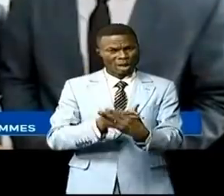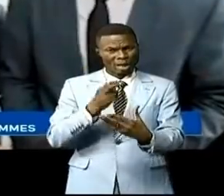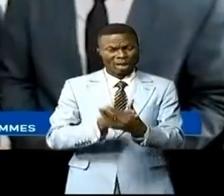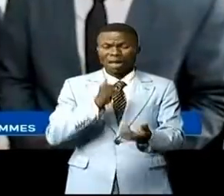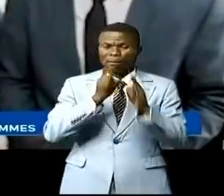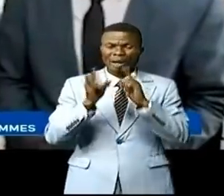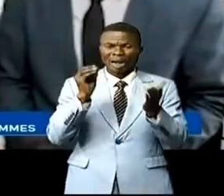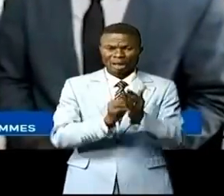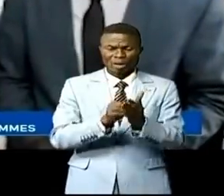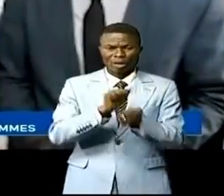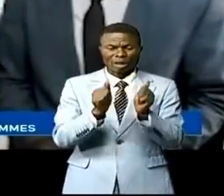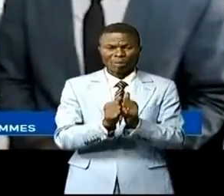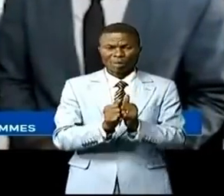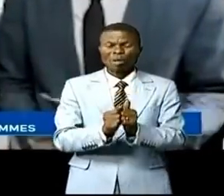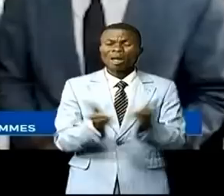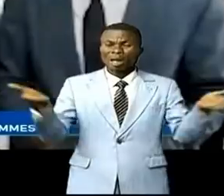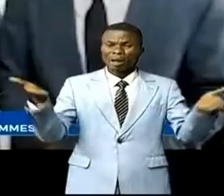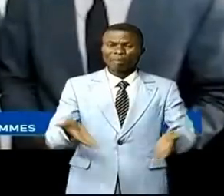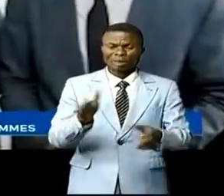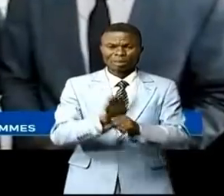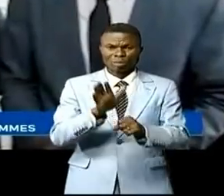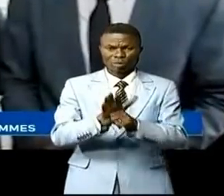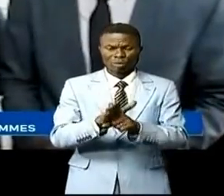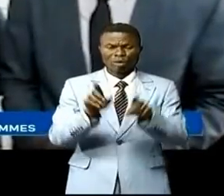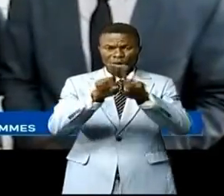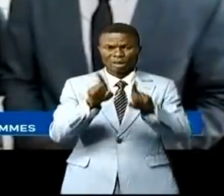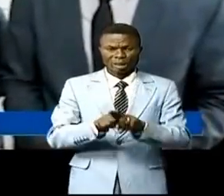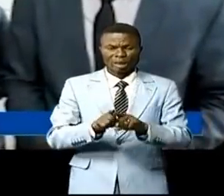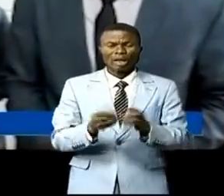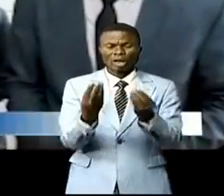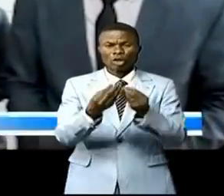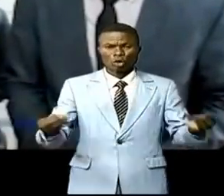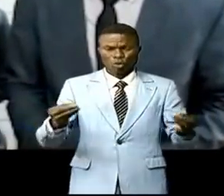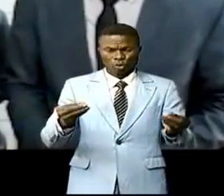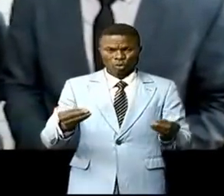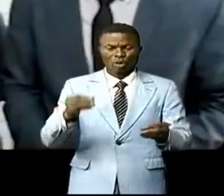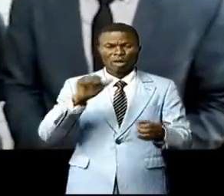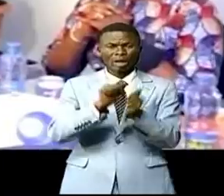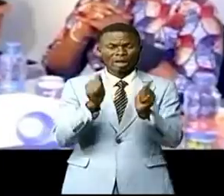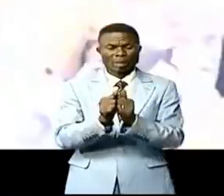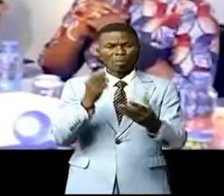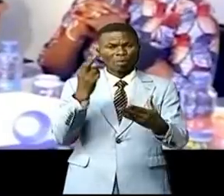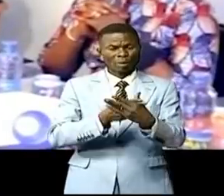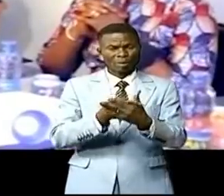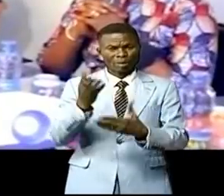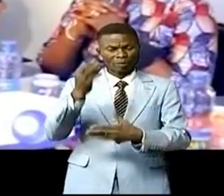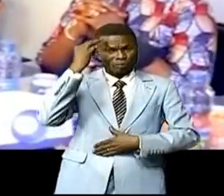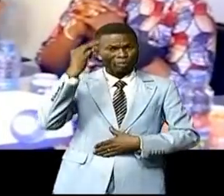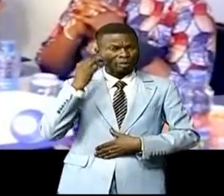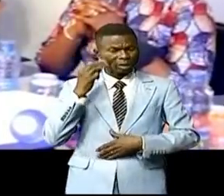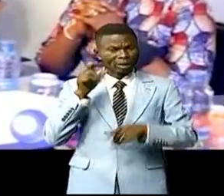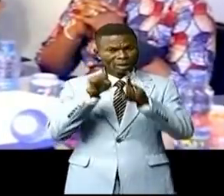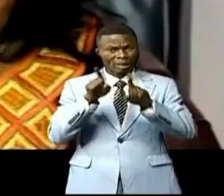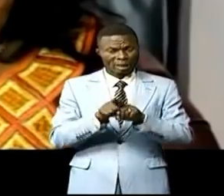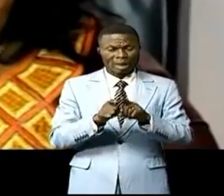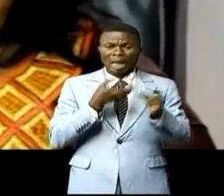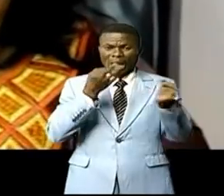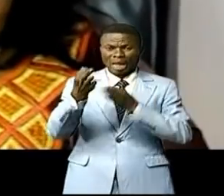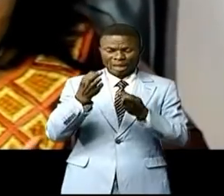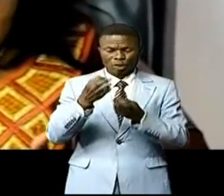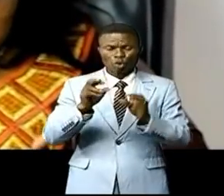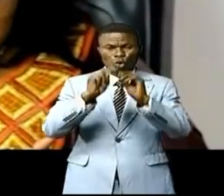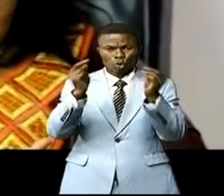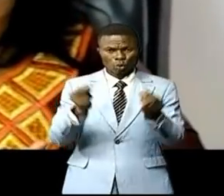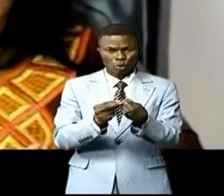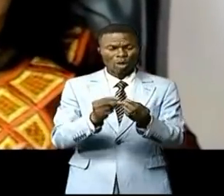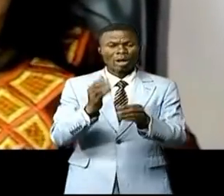discuter aussi de leur représentativité et surtout des ressources qui sont allouées à leurs problématiques. La ministre a également renseigné ses hôtes sur